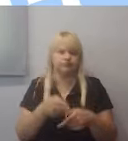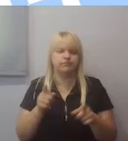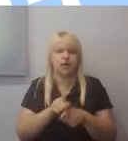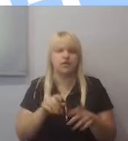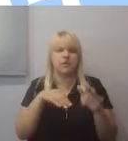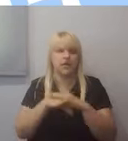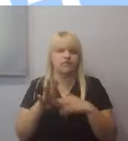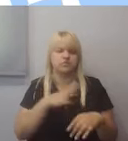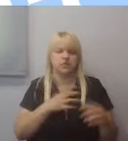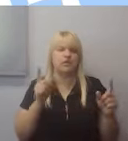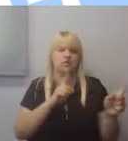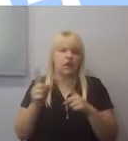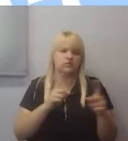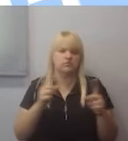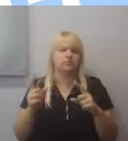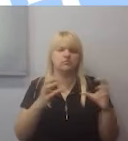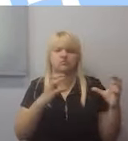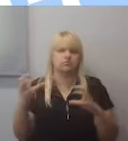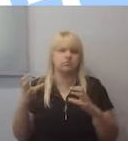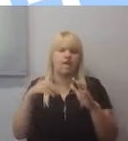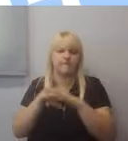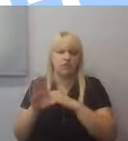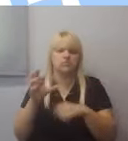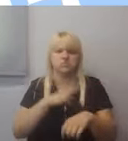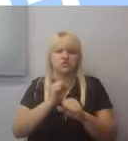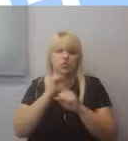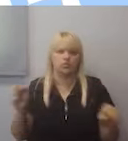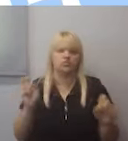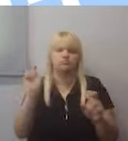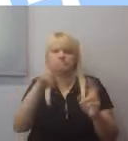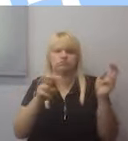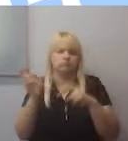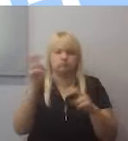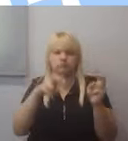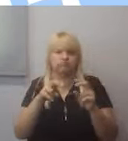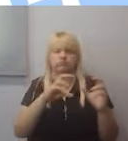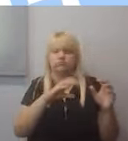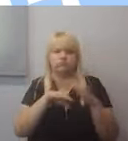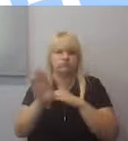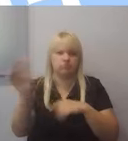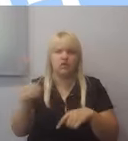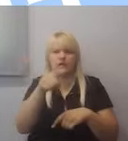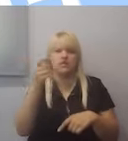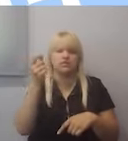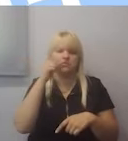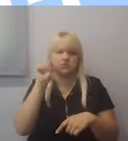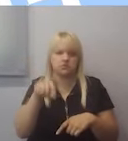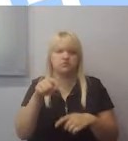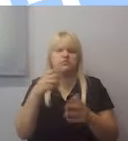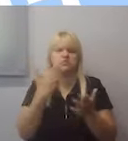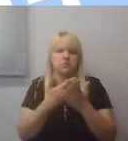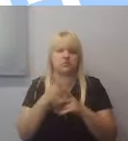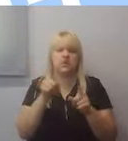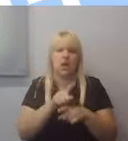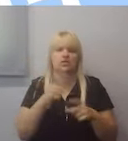transportlīdzekļi tika nodrošināti ja un evokuē iedzīvotājus šis ir kijevas piemērs kā arī dzelzceļa infrastruktūra ir